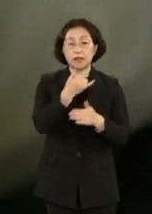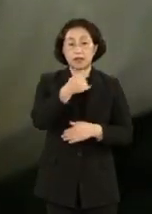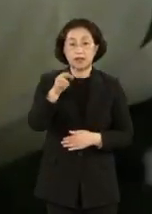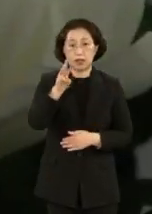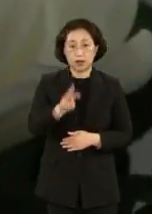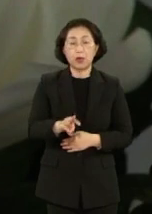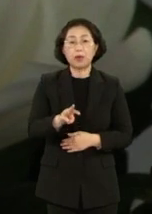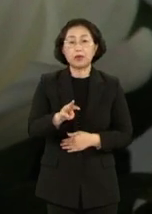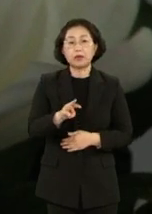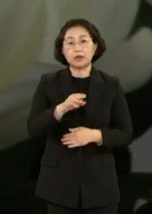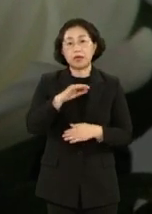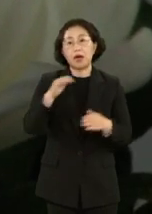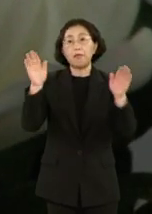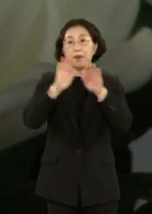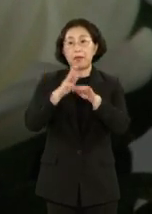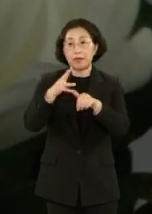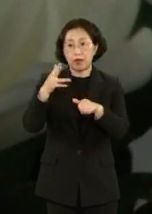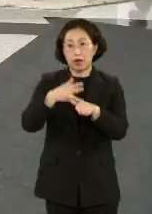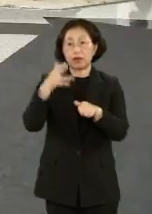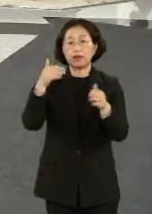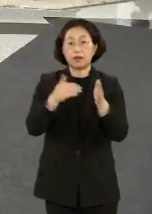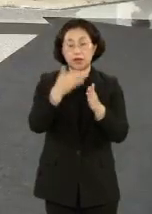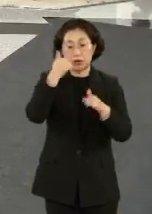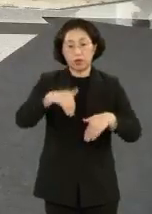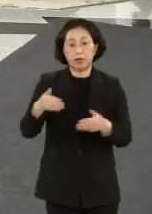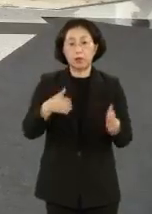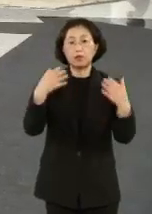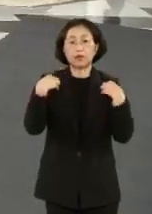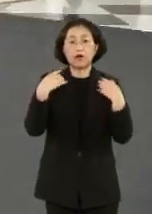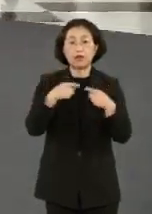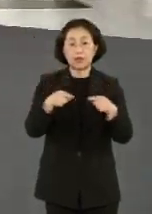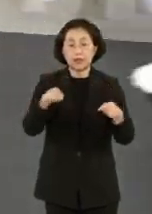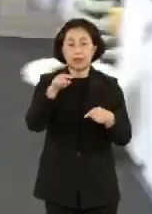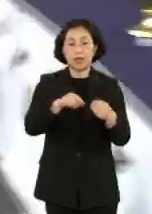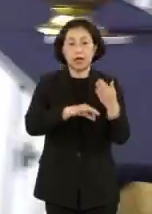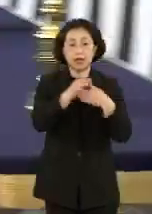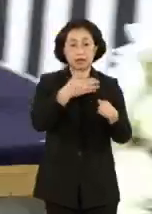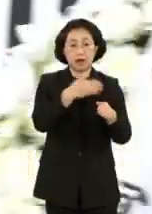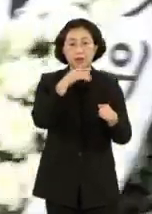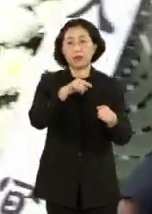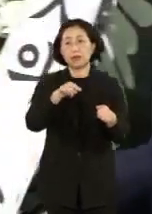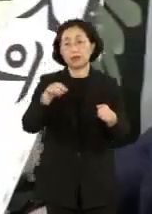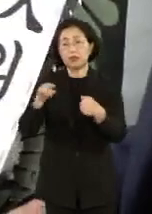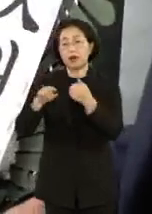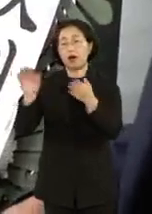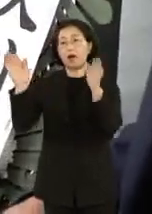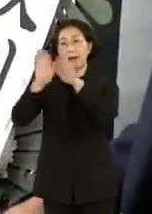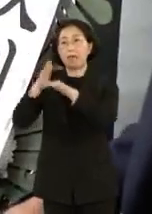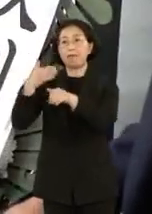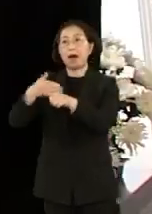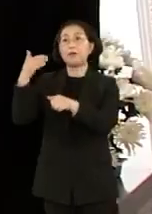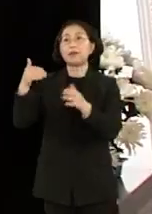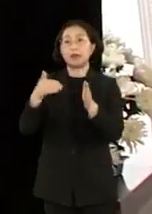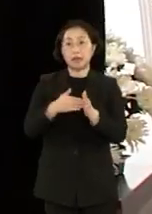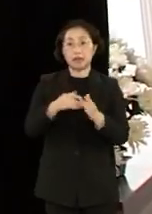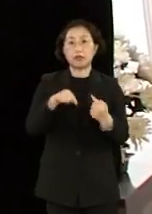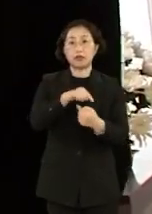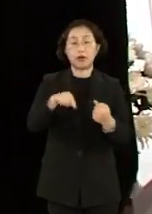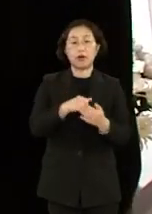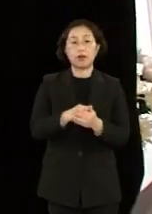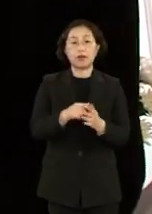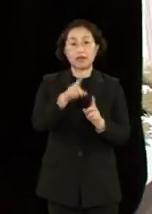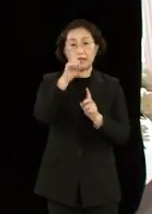본관 서편에서 오후 8시까지, 충남도는 도청 1층에 오전 9시부터 오후 9시까지 운영됩니다.